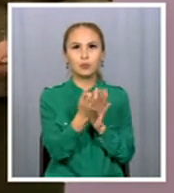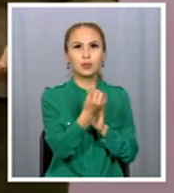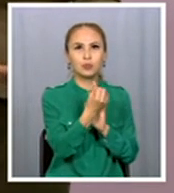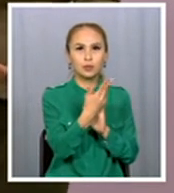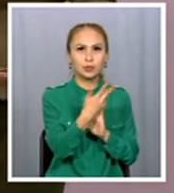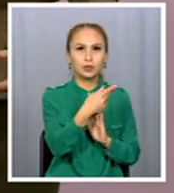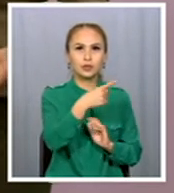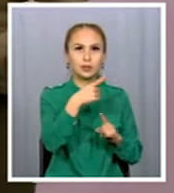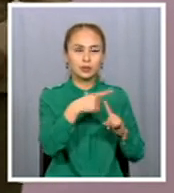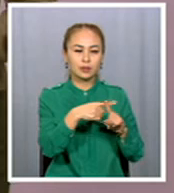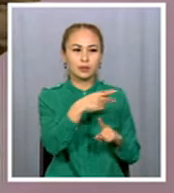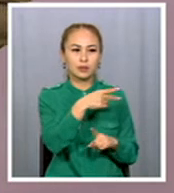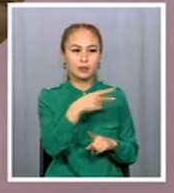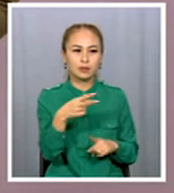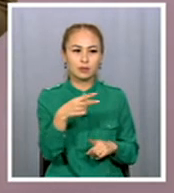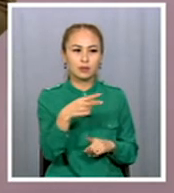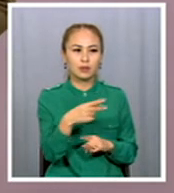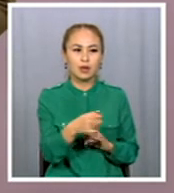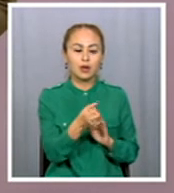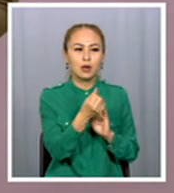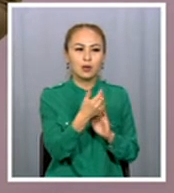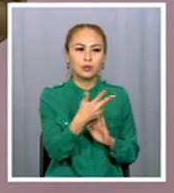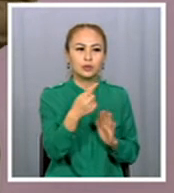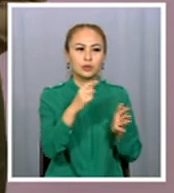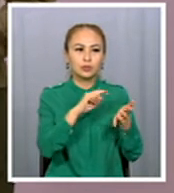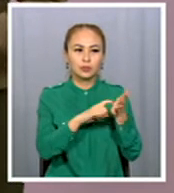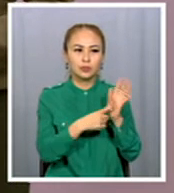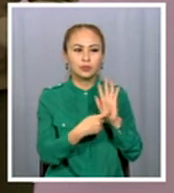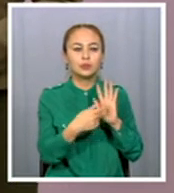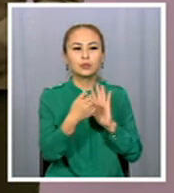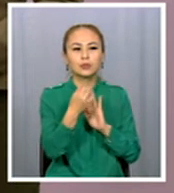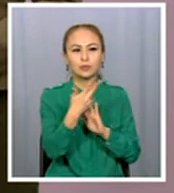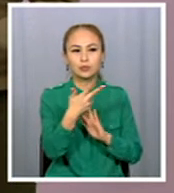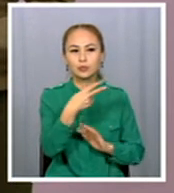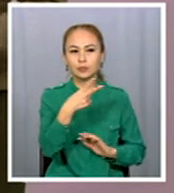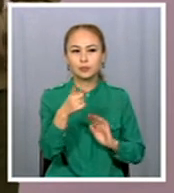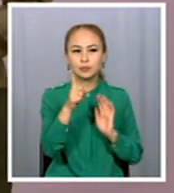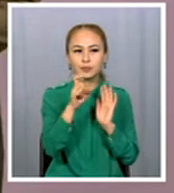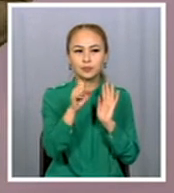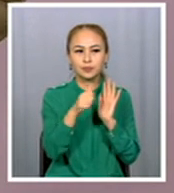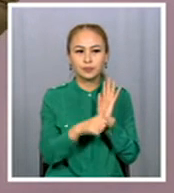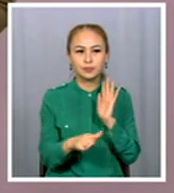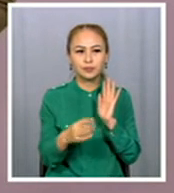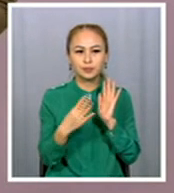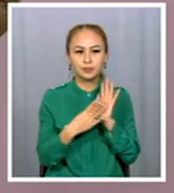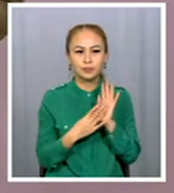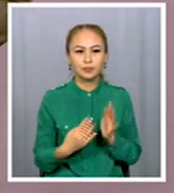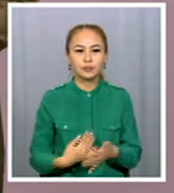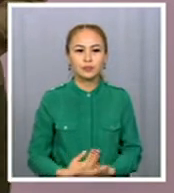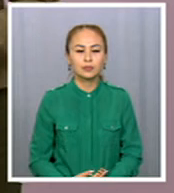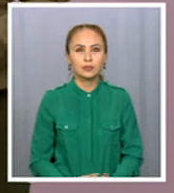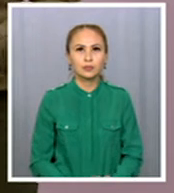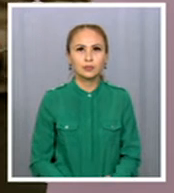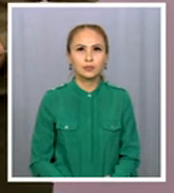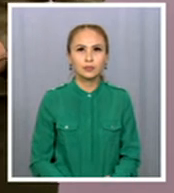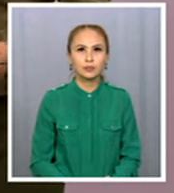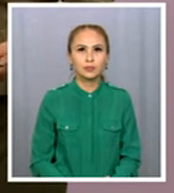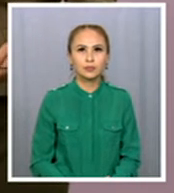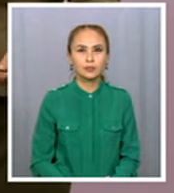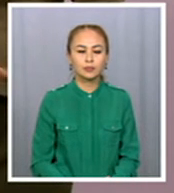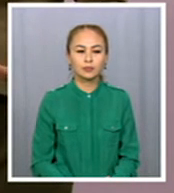13x-ке тең. Мұндағы x-тің орнына x-тің мәнін қоямыз. 13 пен 13-тің